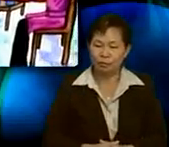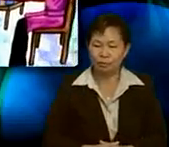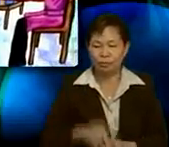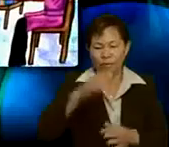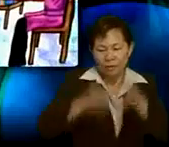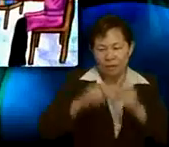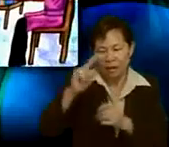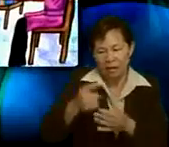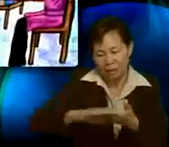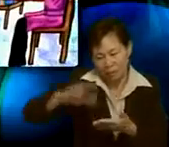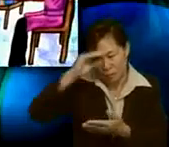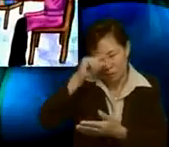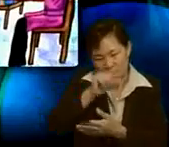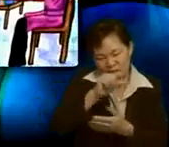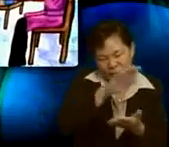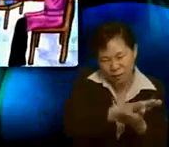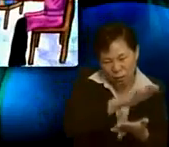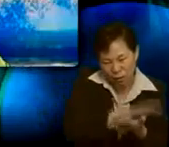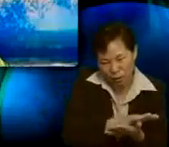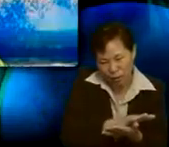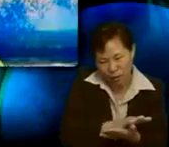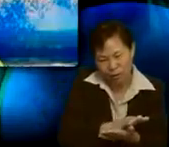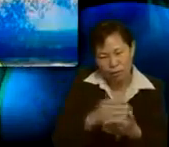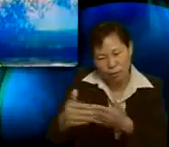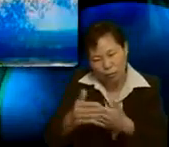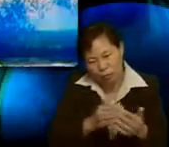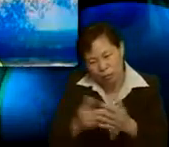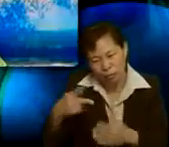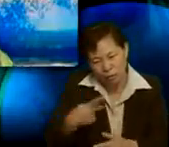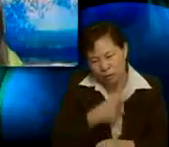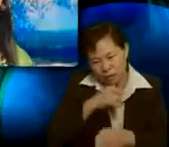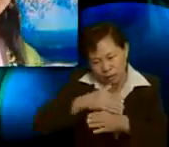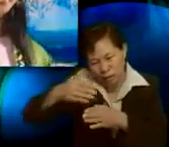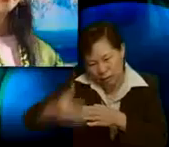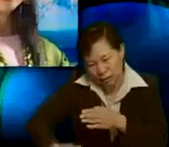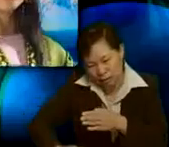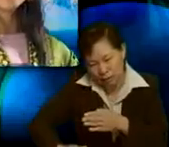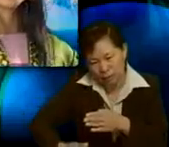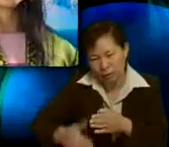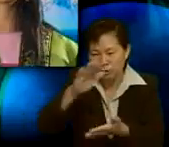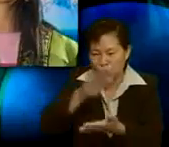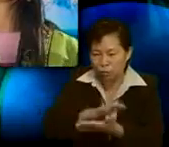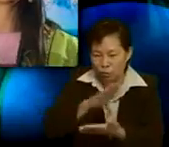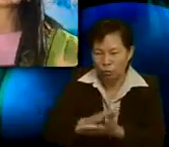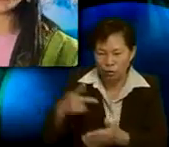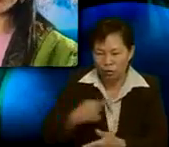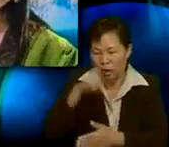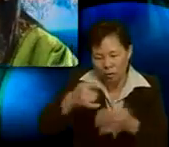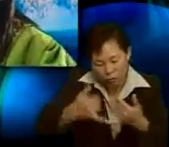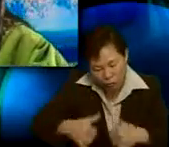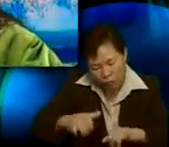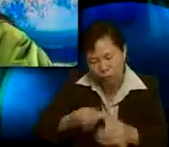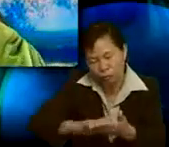"Kita hanya belajar sedikit sahaja di sekolah. Walaupun kita sudah tamat persekolahan, kita harus terus